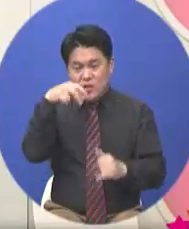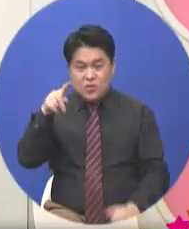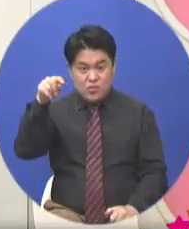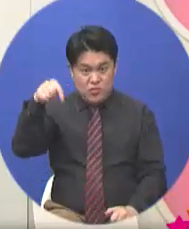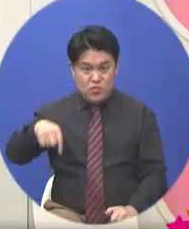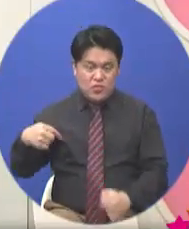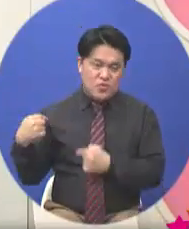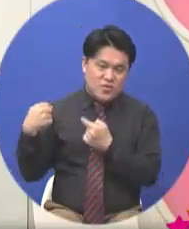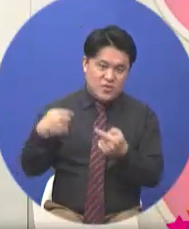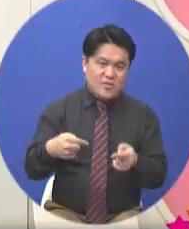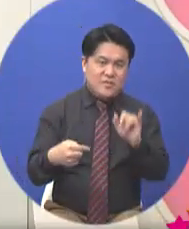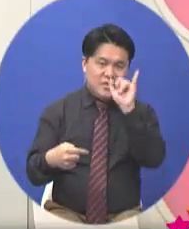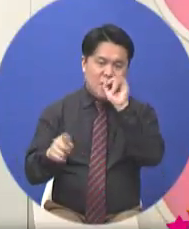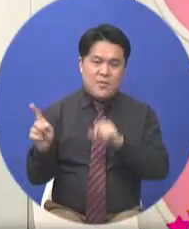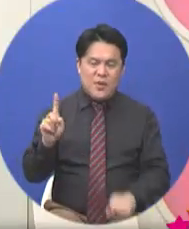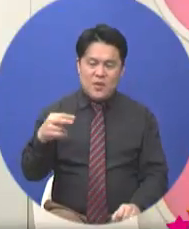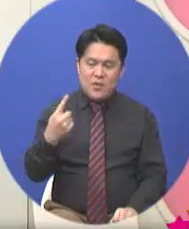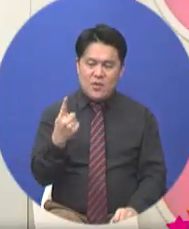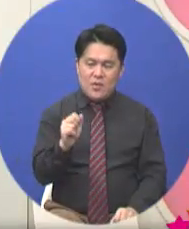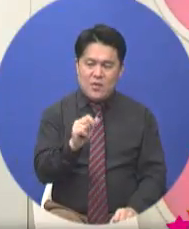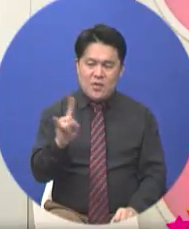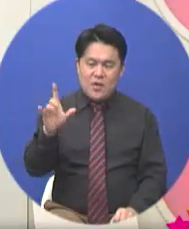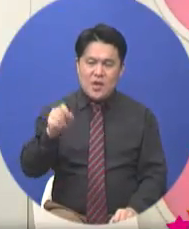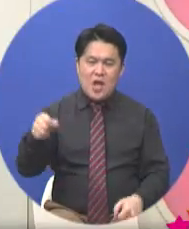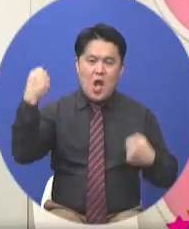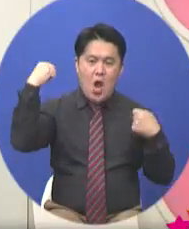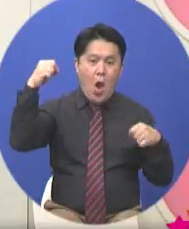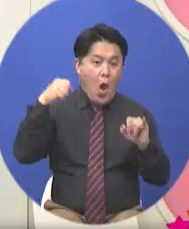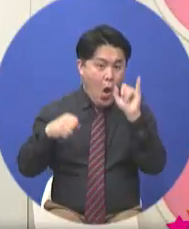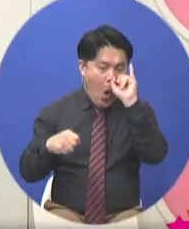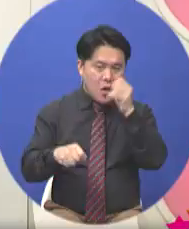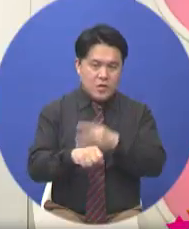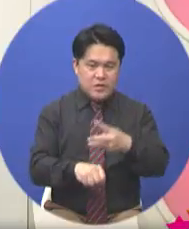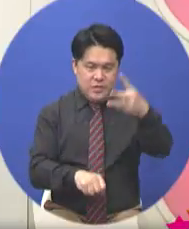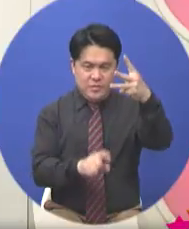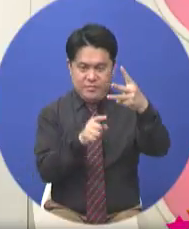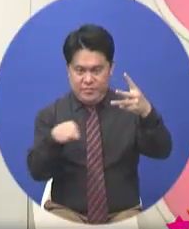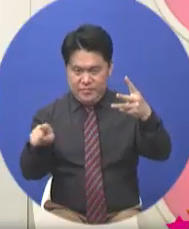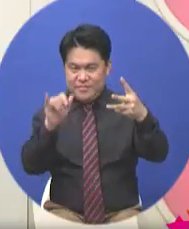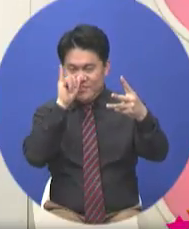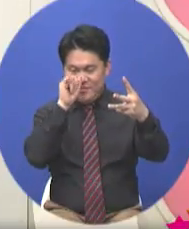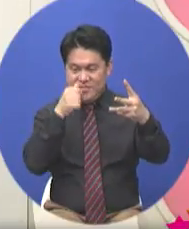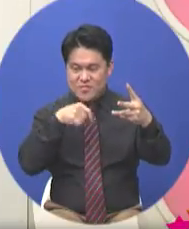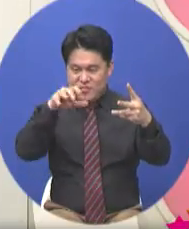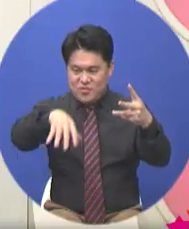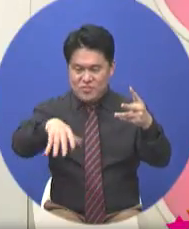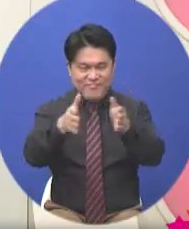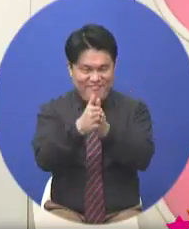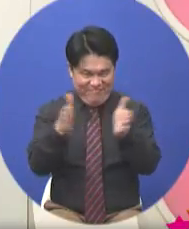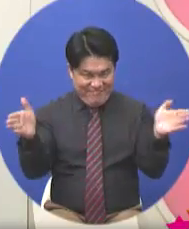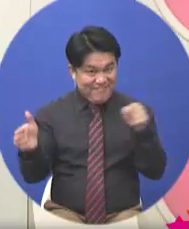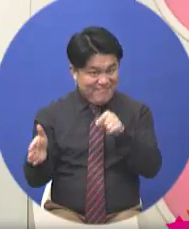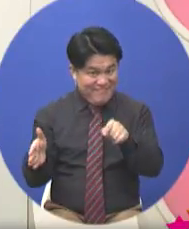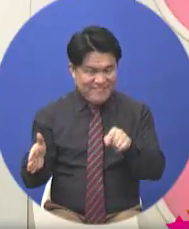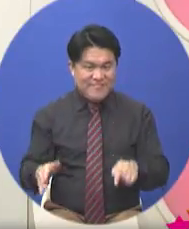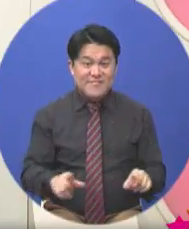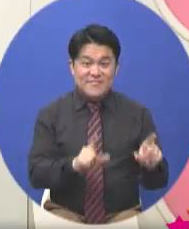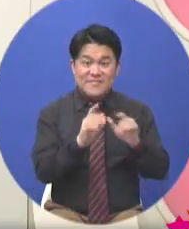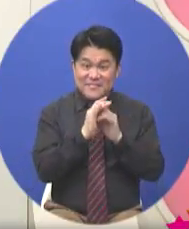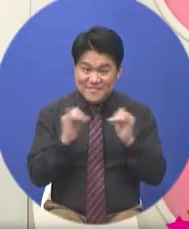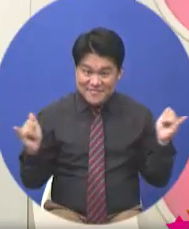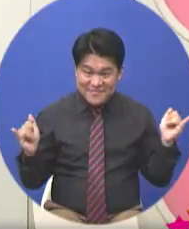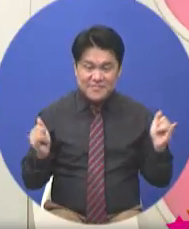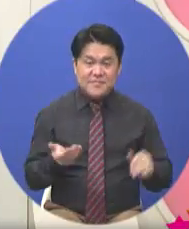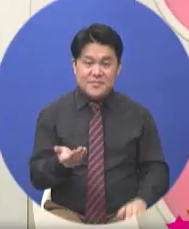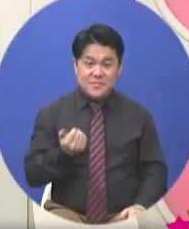가수 최성수와 함께하는 동행 콘서트를 3시에 예. 수원에서 합니다. 혹시 수원 사시는